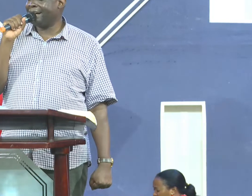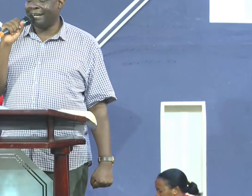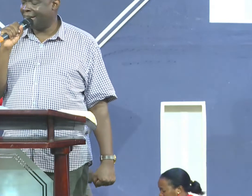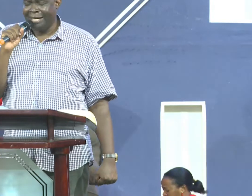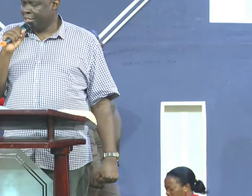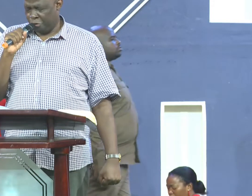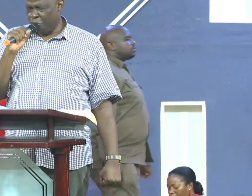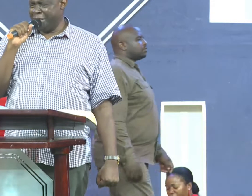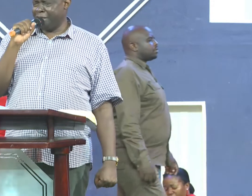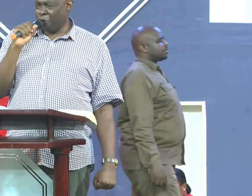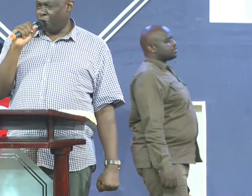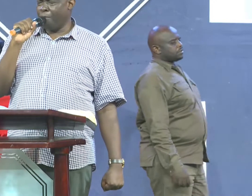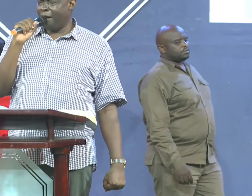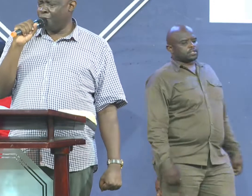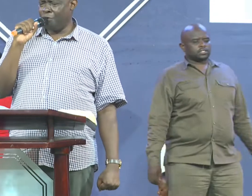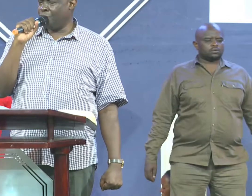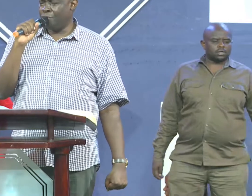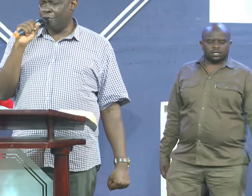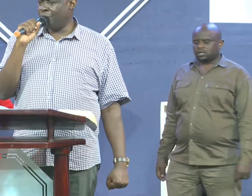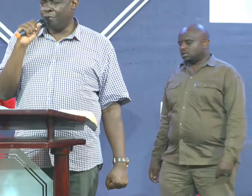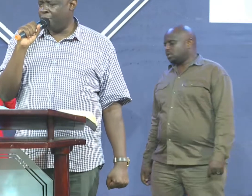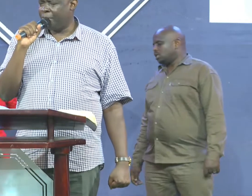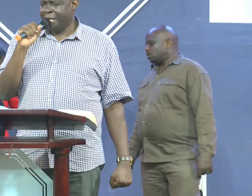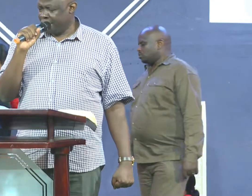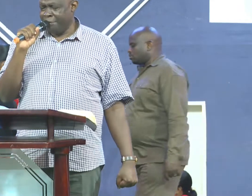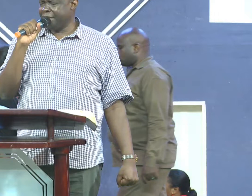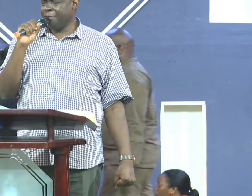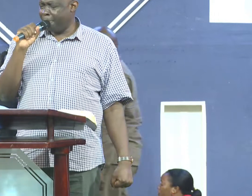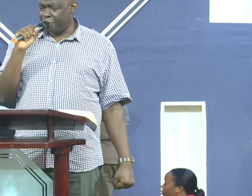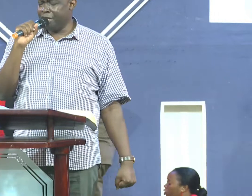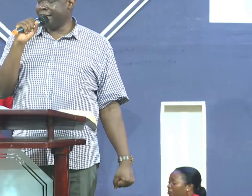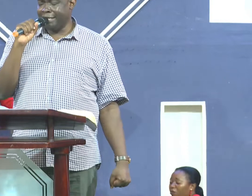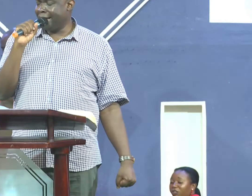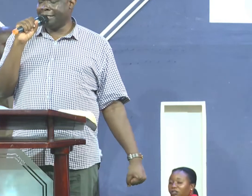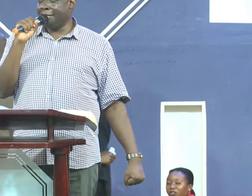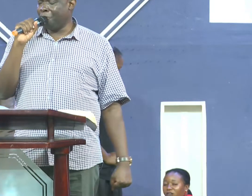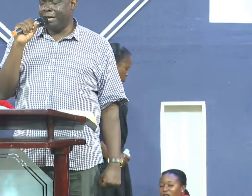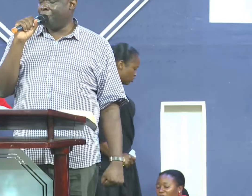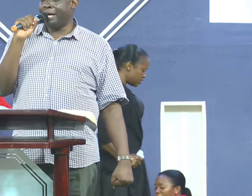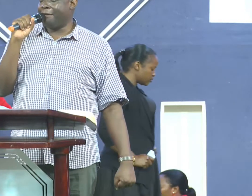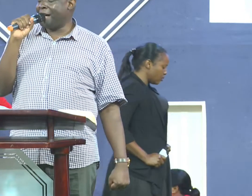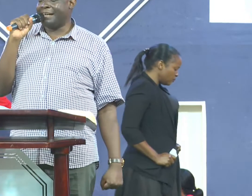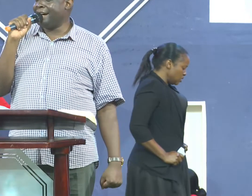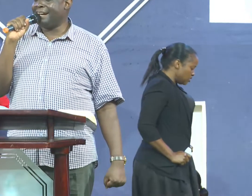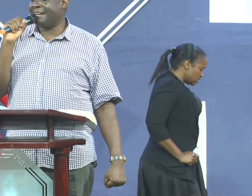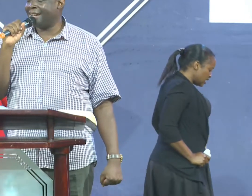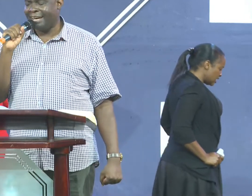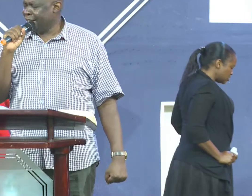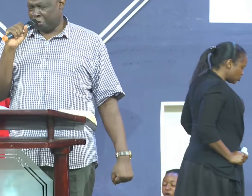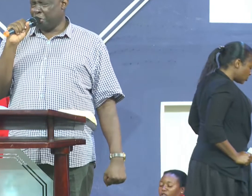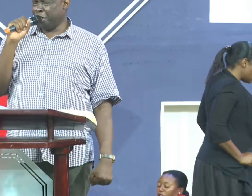tubiyita tubiyita okkomawo ne biziba pulojekiti nga ziri ku leevo y'amaka